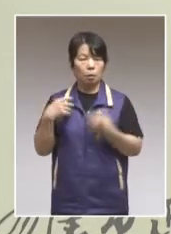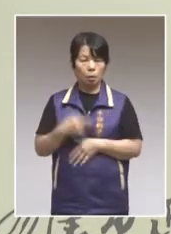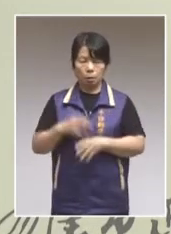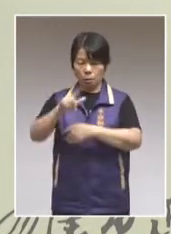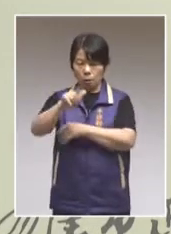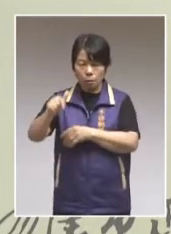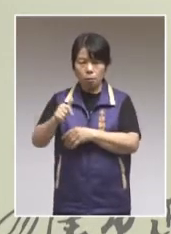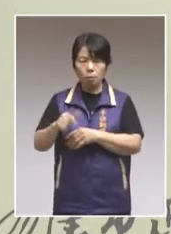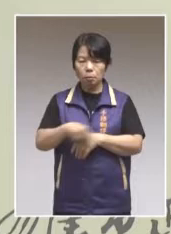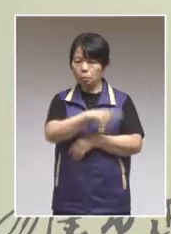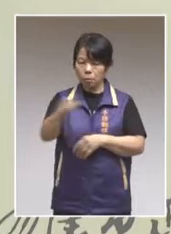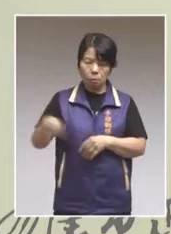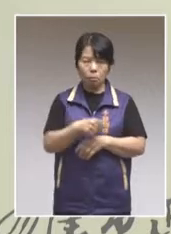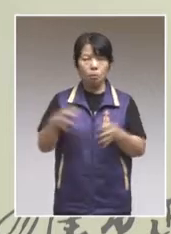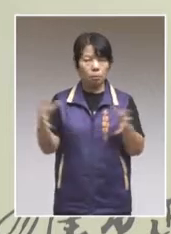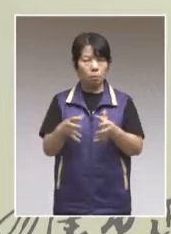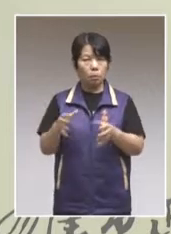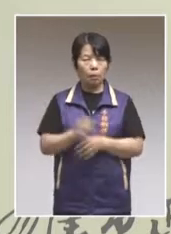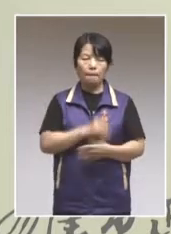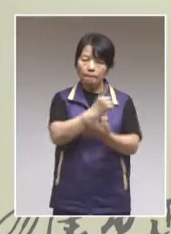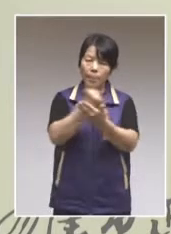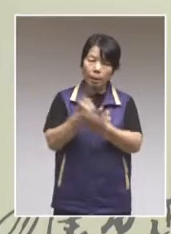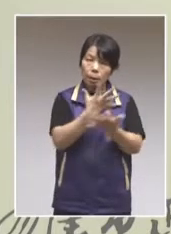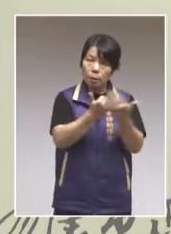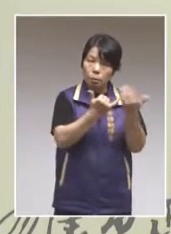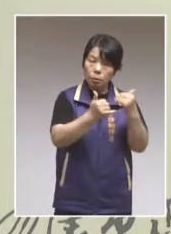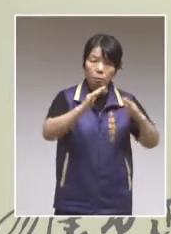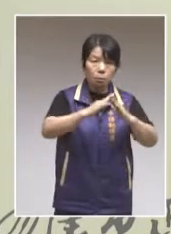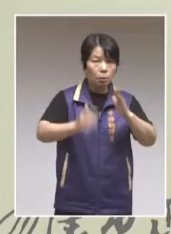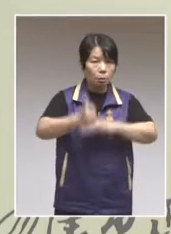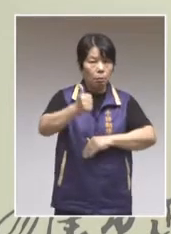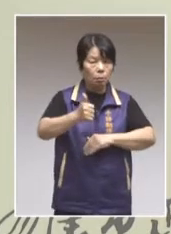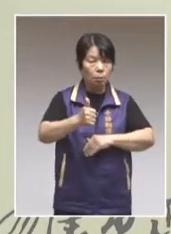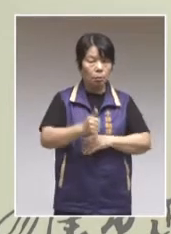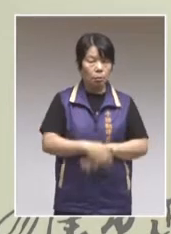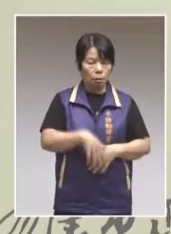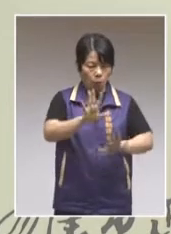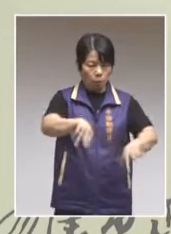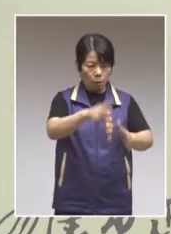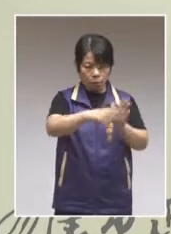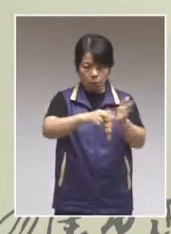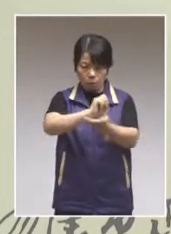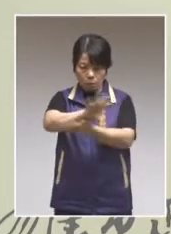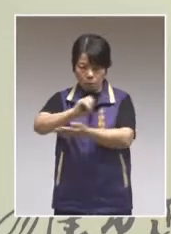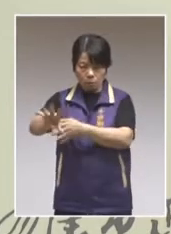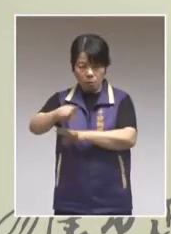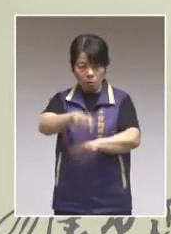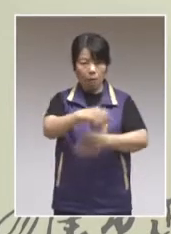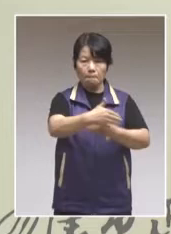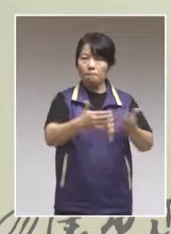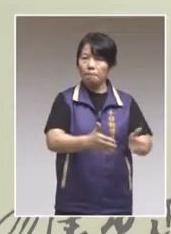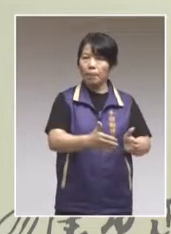师，那同步的要把每一个小朋友的家长都联系说，那该班明天不用上课，